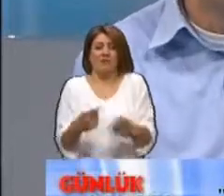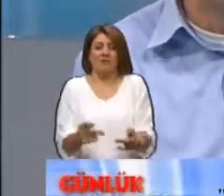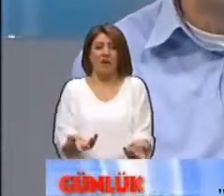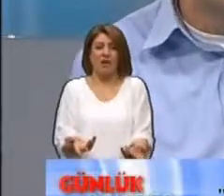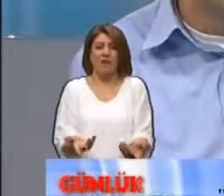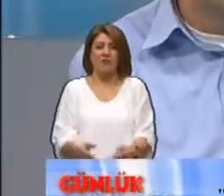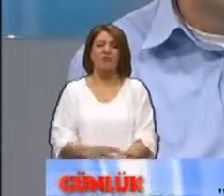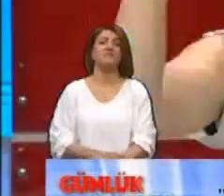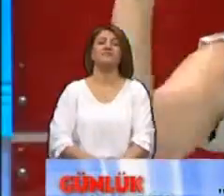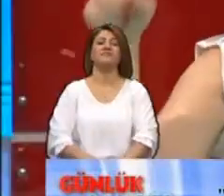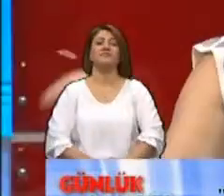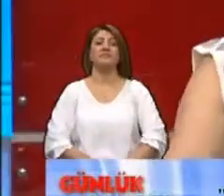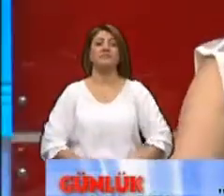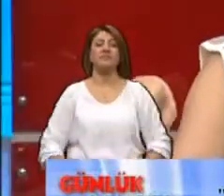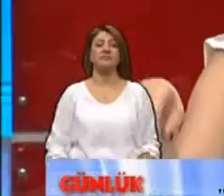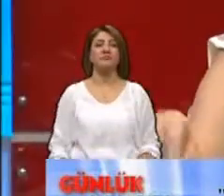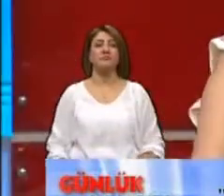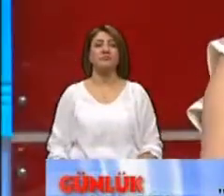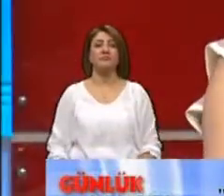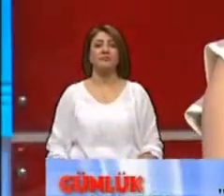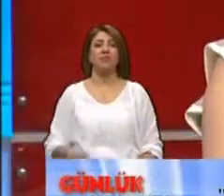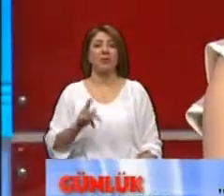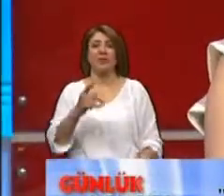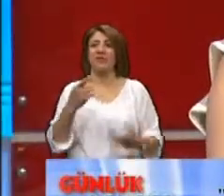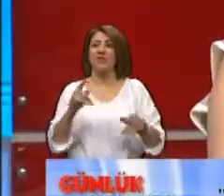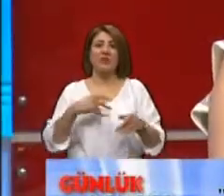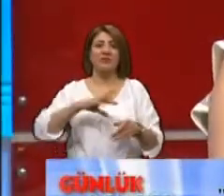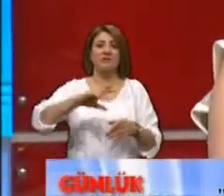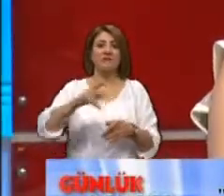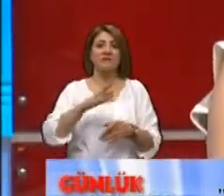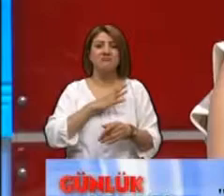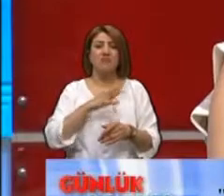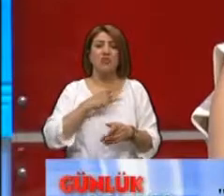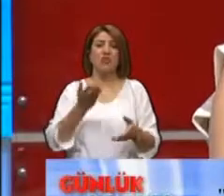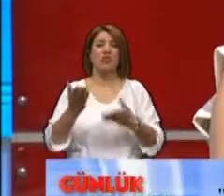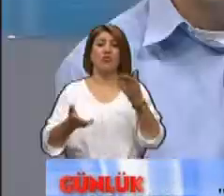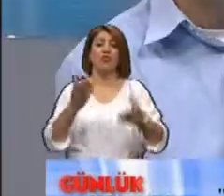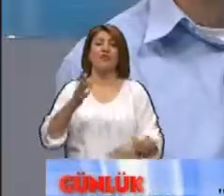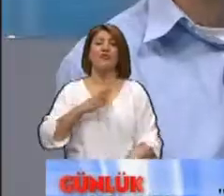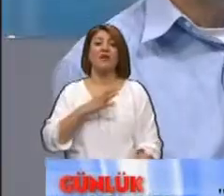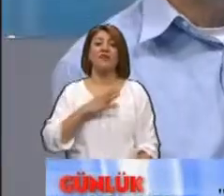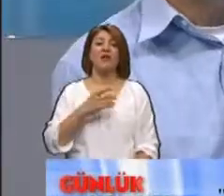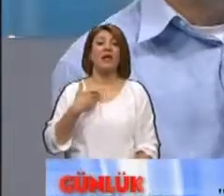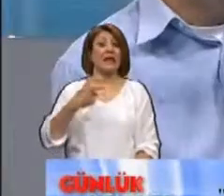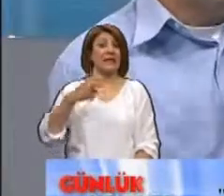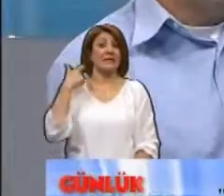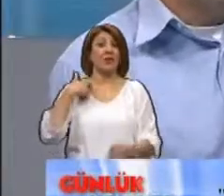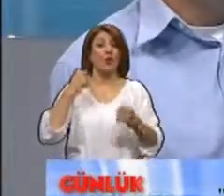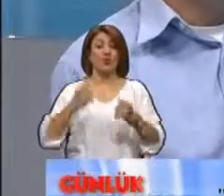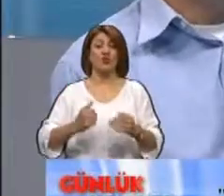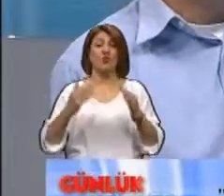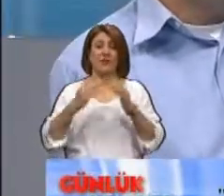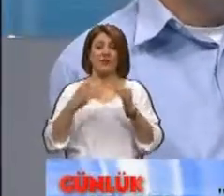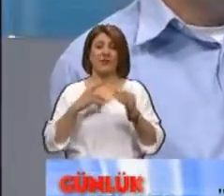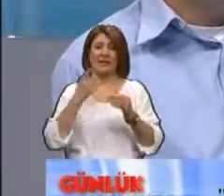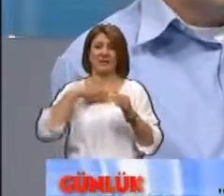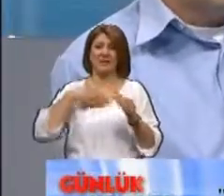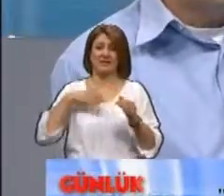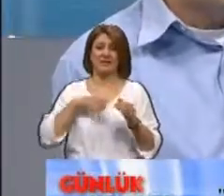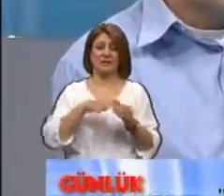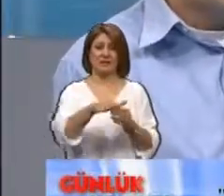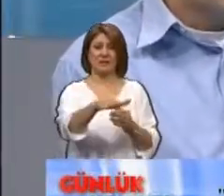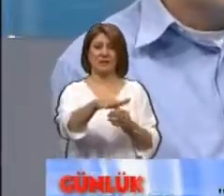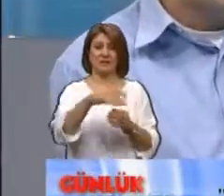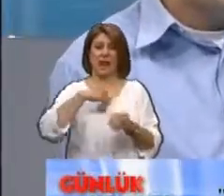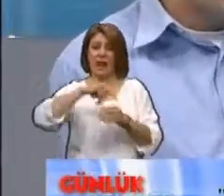çalalım ne şey iceberg çalınmıştı ya. Tabii. Bak şöyle bir şey söyleyeyim. Ben daha önce oturdum evde. Girişti benim. Altta